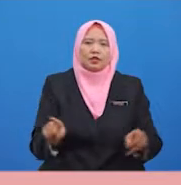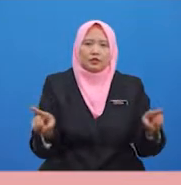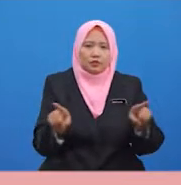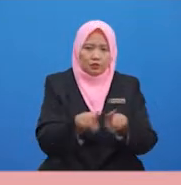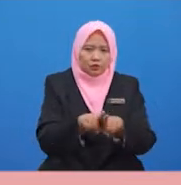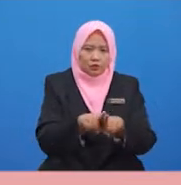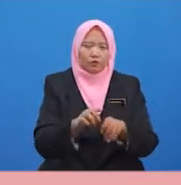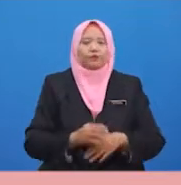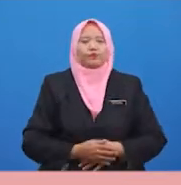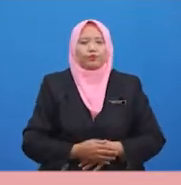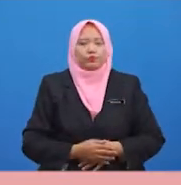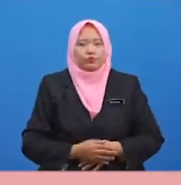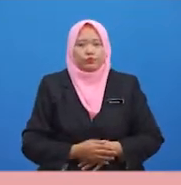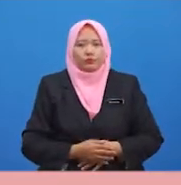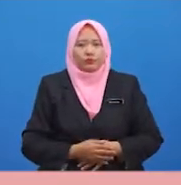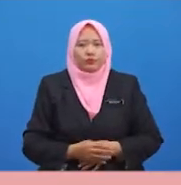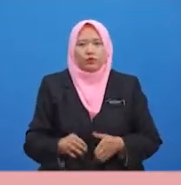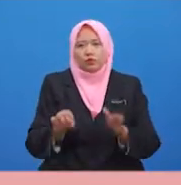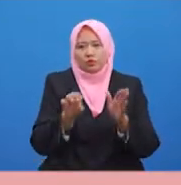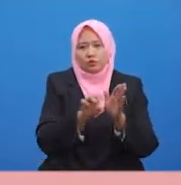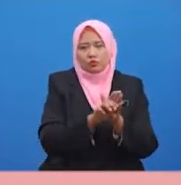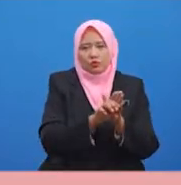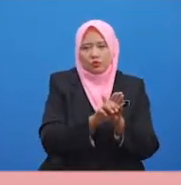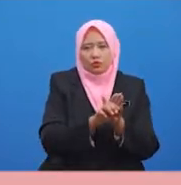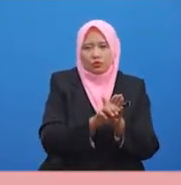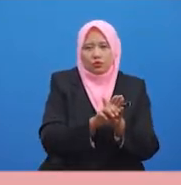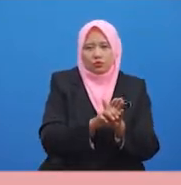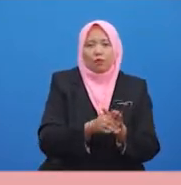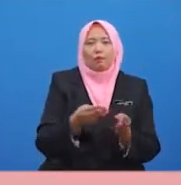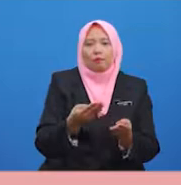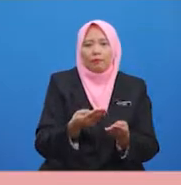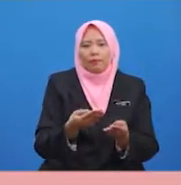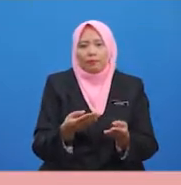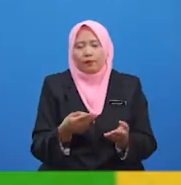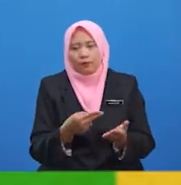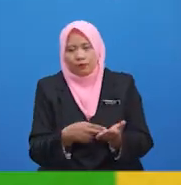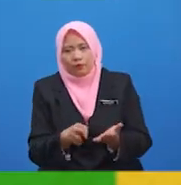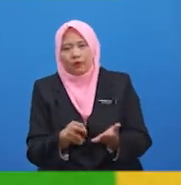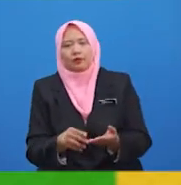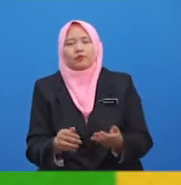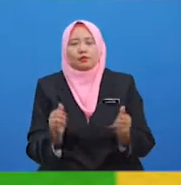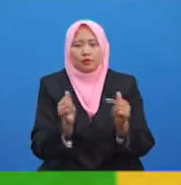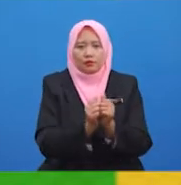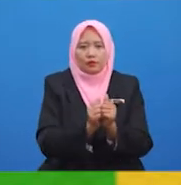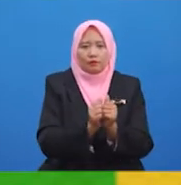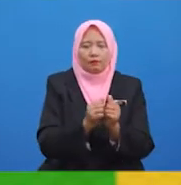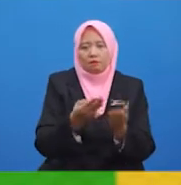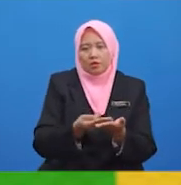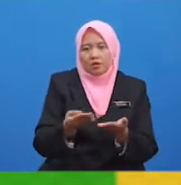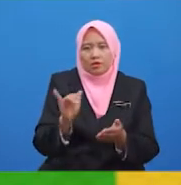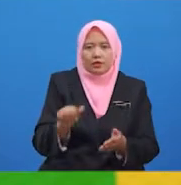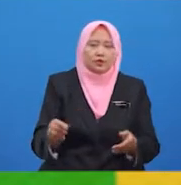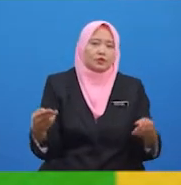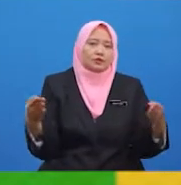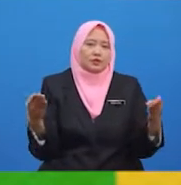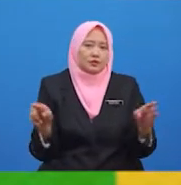kegunaan peribadi dan perlu dibayar dengan jumlah yang sama. Tujuan Islam mengharuskan